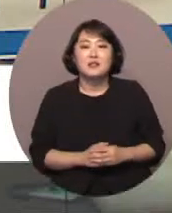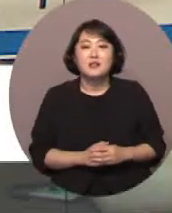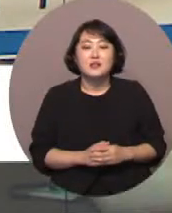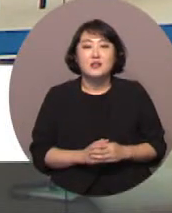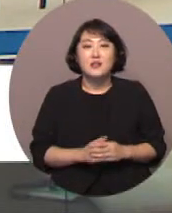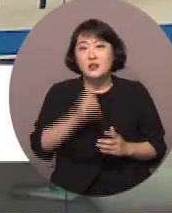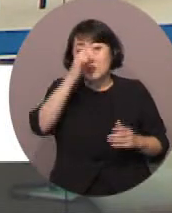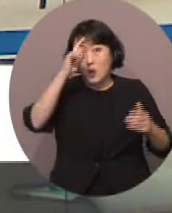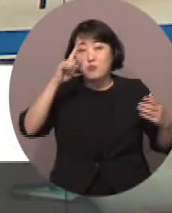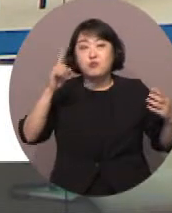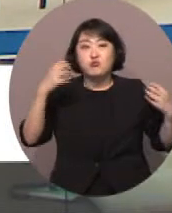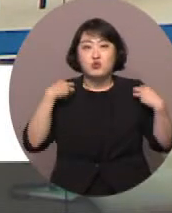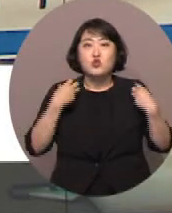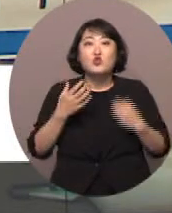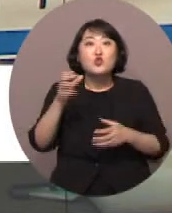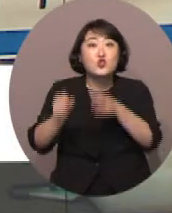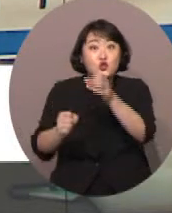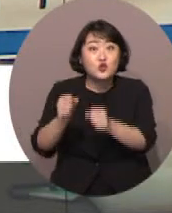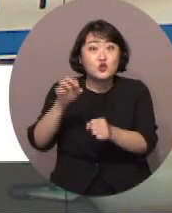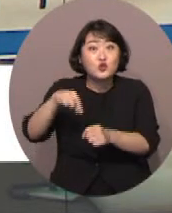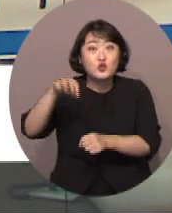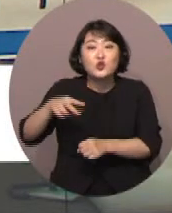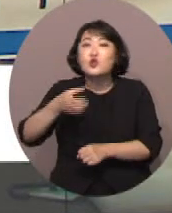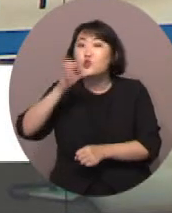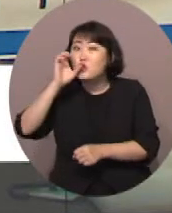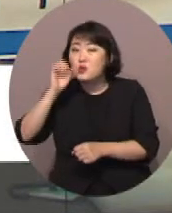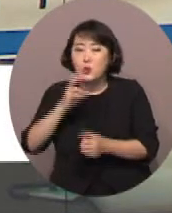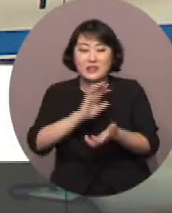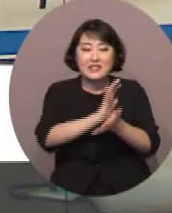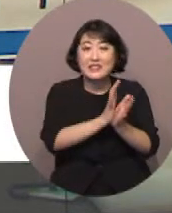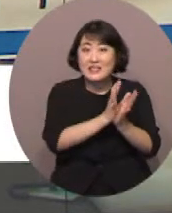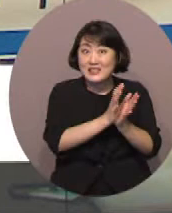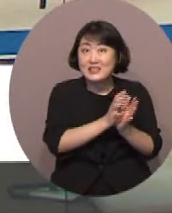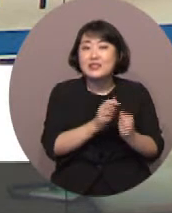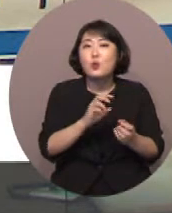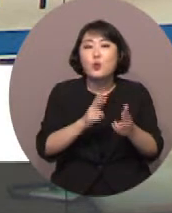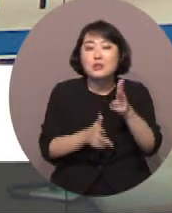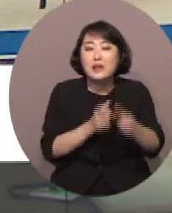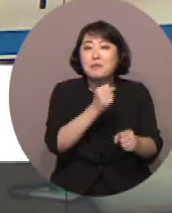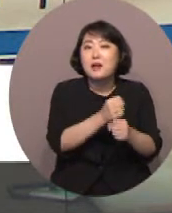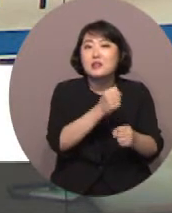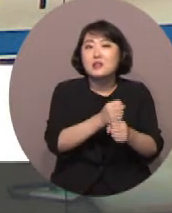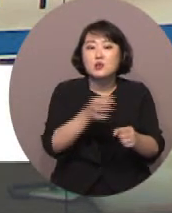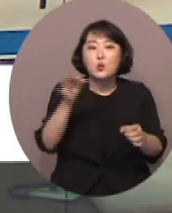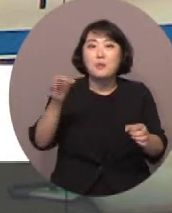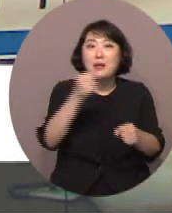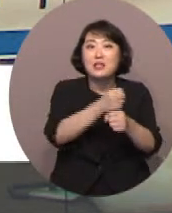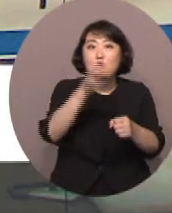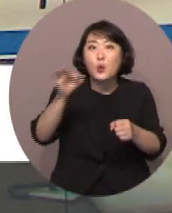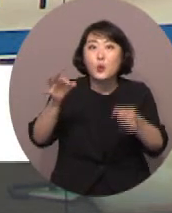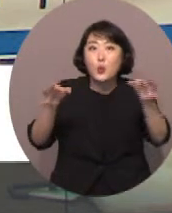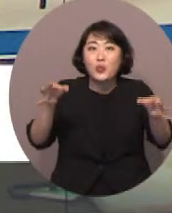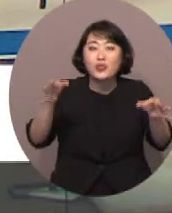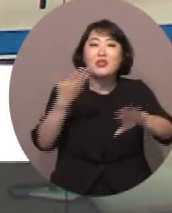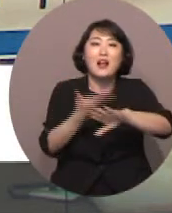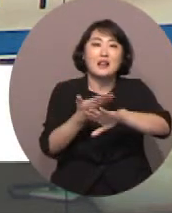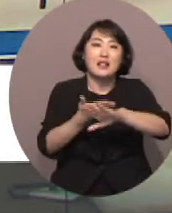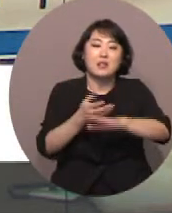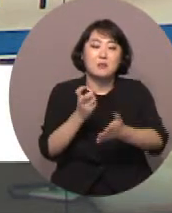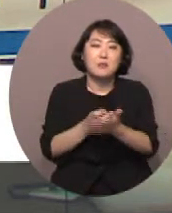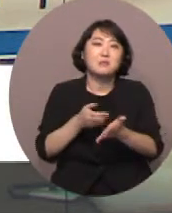정부가 우리가 흔히 마시는 우유, 즉 음용유와 치즈 등에 쓰이는 가공유의 납품가를 달리하는 제도 도입을 추진하고